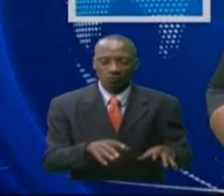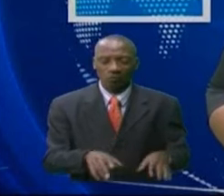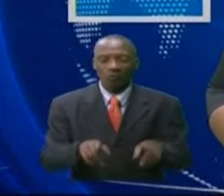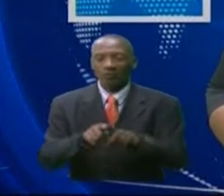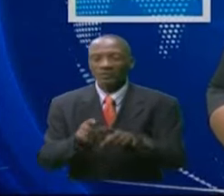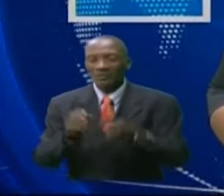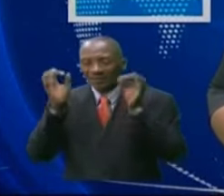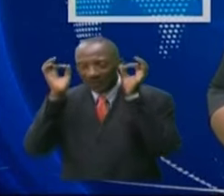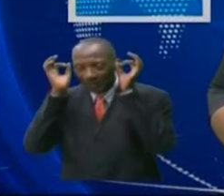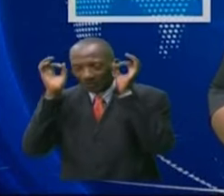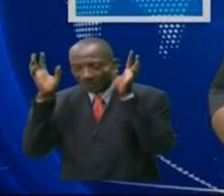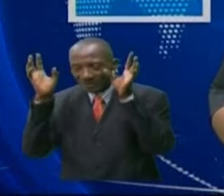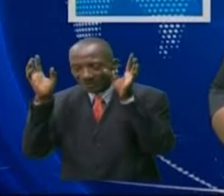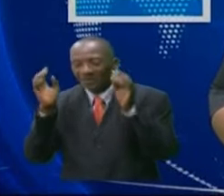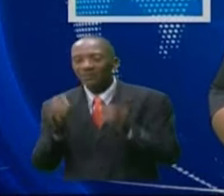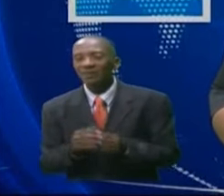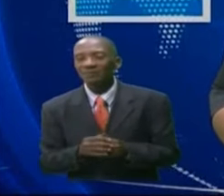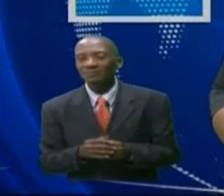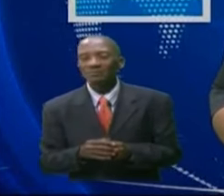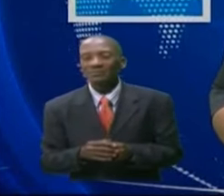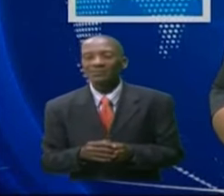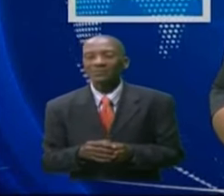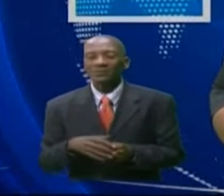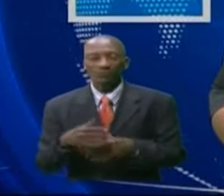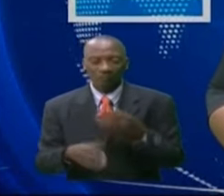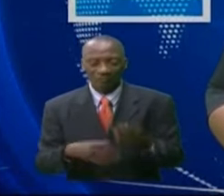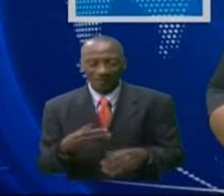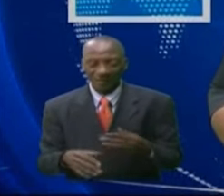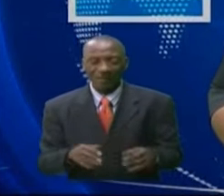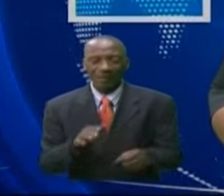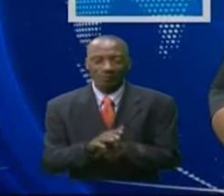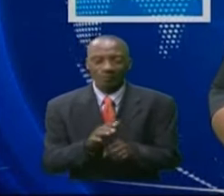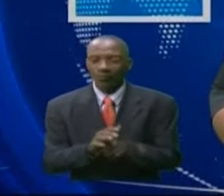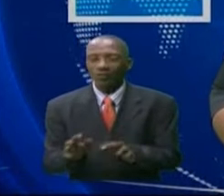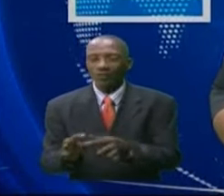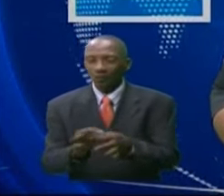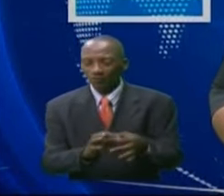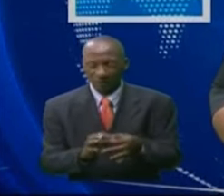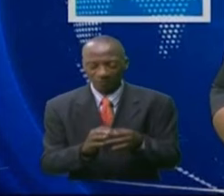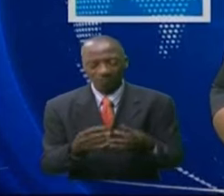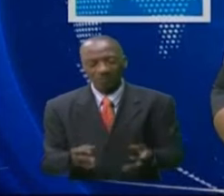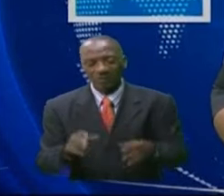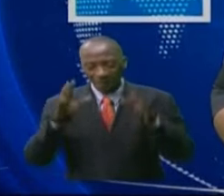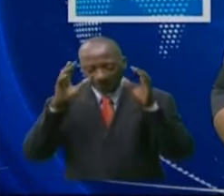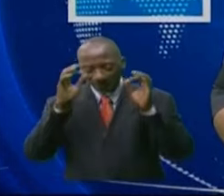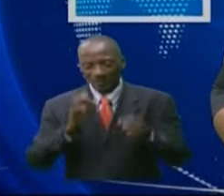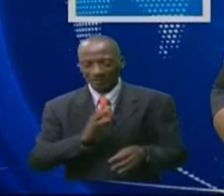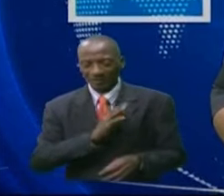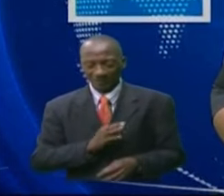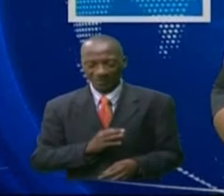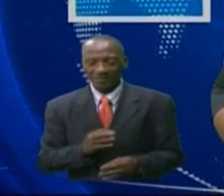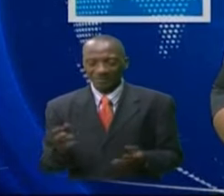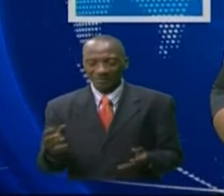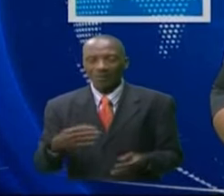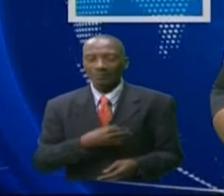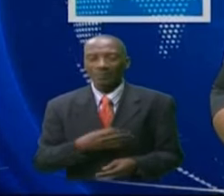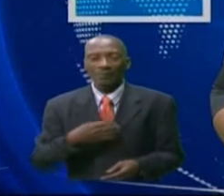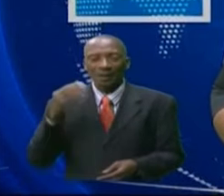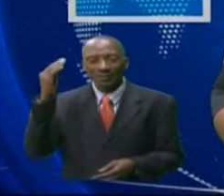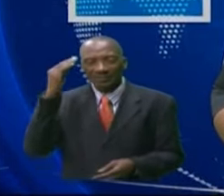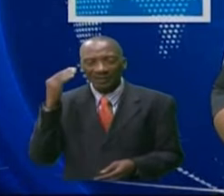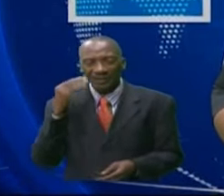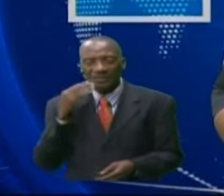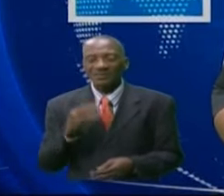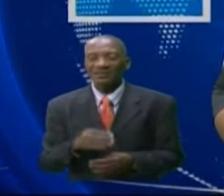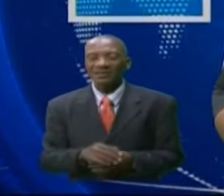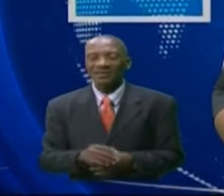Brésil et promouvoir ainsi les opportunités d'investissement au pays de Félix Tshisekedi. La ministre congolaise du plan conduit à